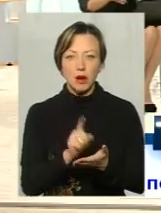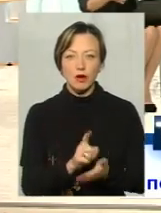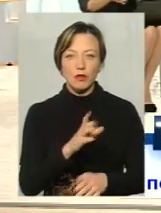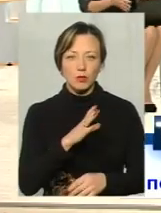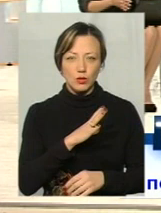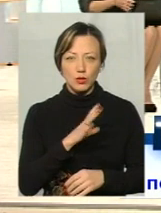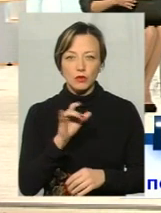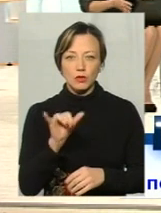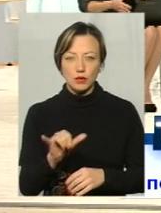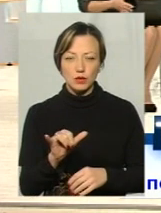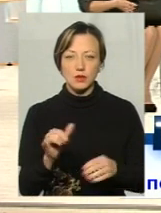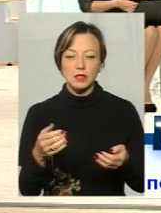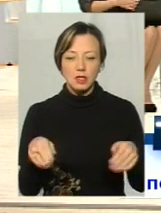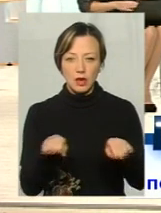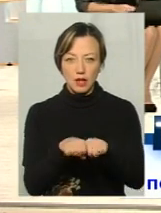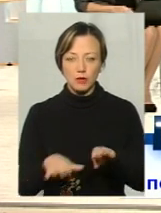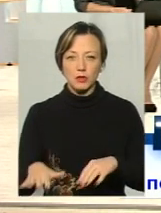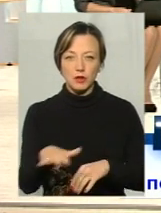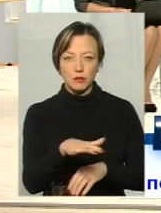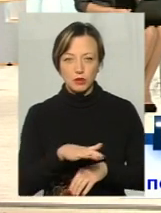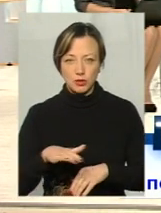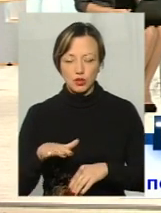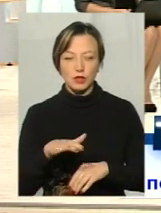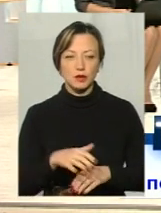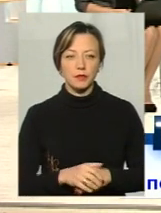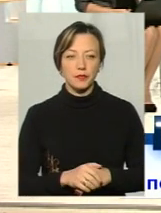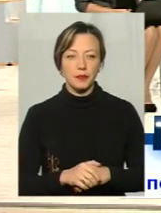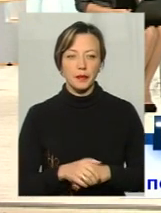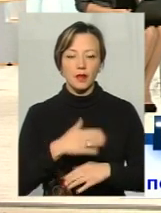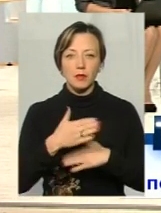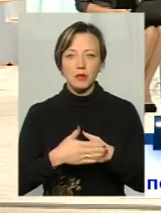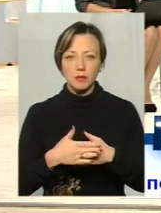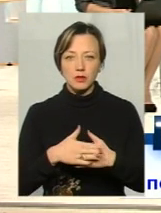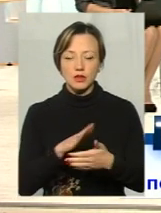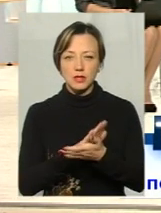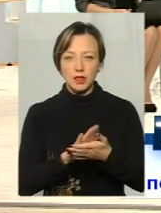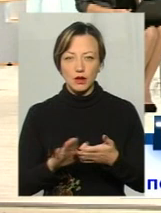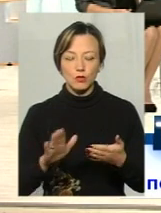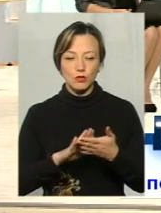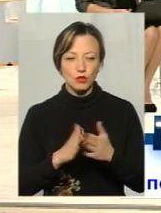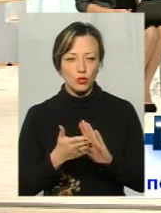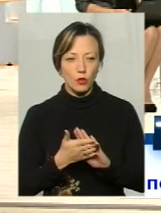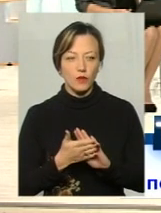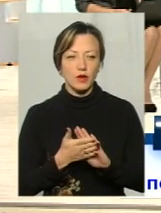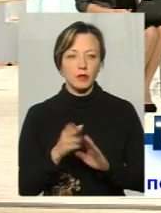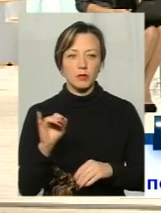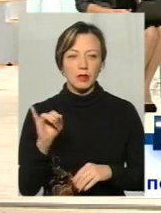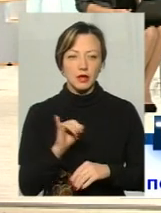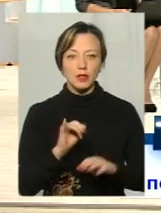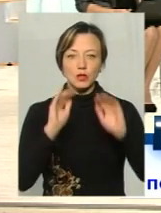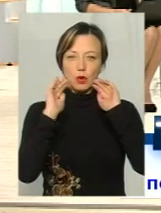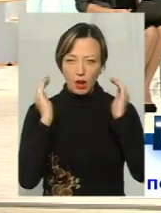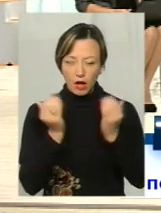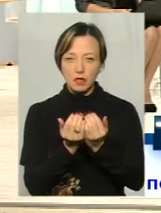в закритому приміщенні. Да, в закритому, приближеному к стерильним условиям. И